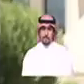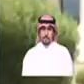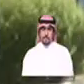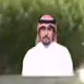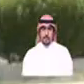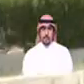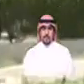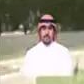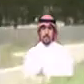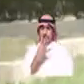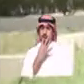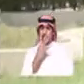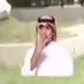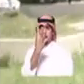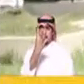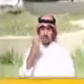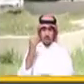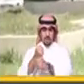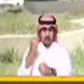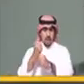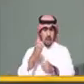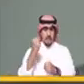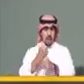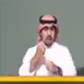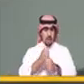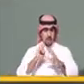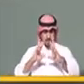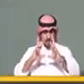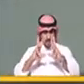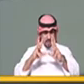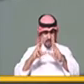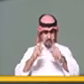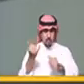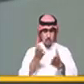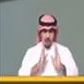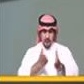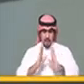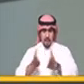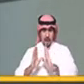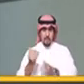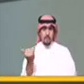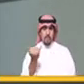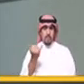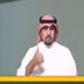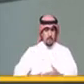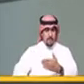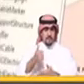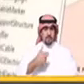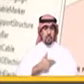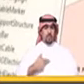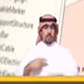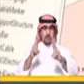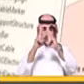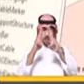بعد 4 سنوات من العمل لبناء النظام، فازت وزارة الكهرباء والماء بجائزة أفضل إنجاز على